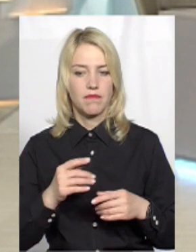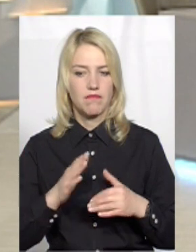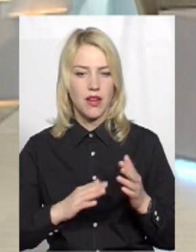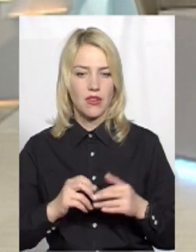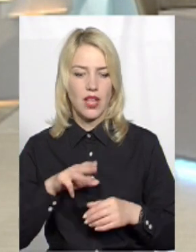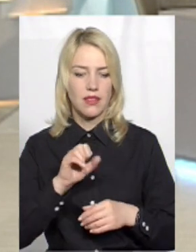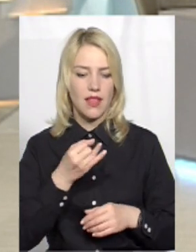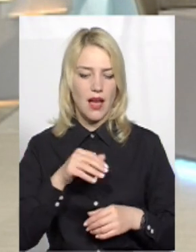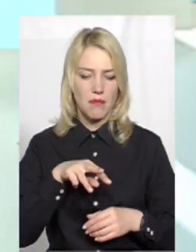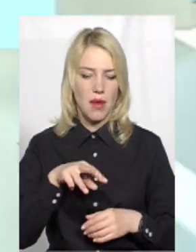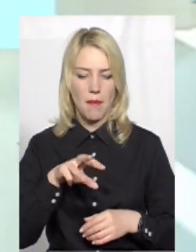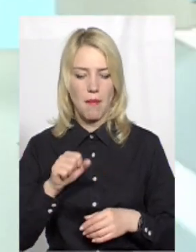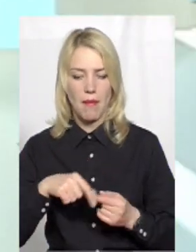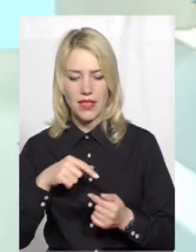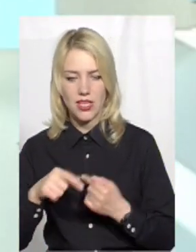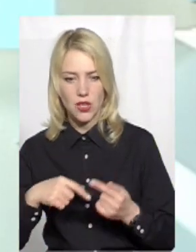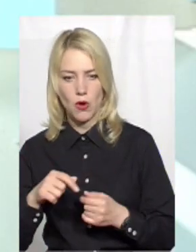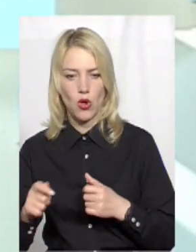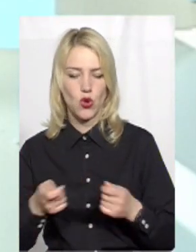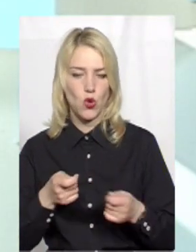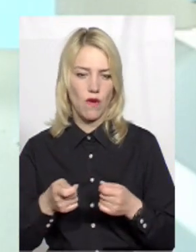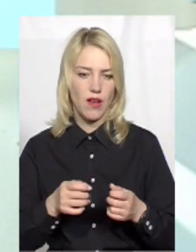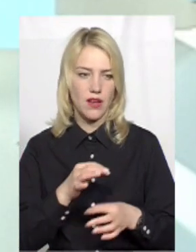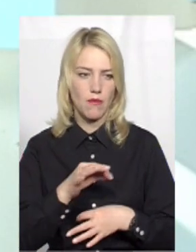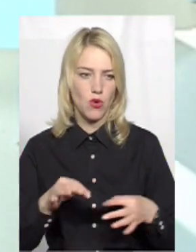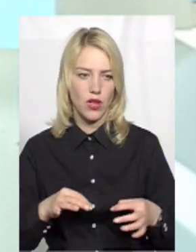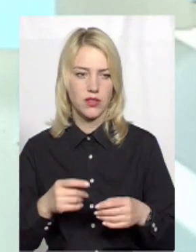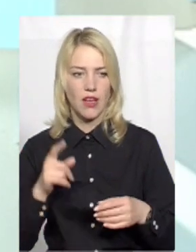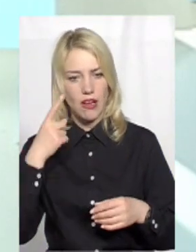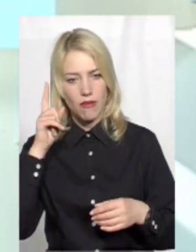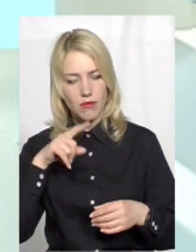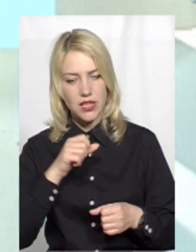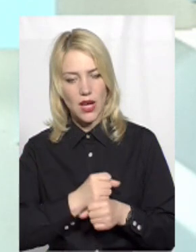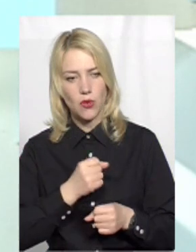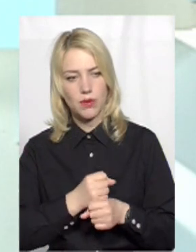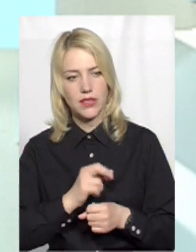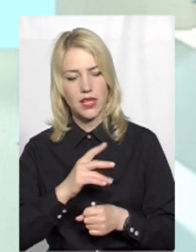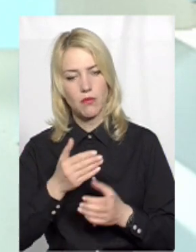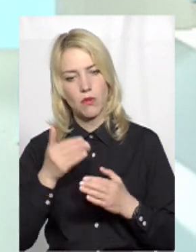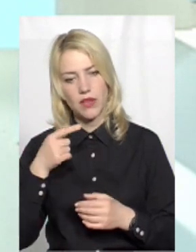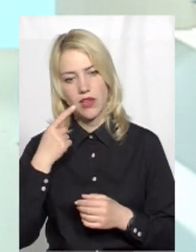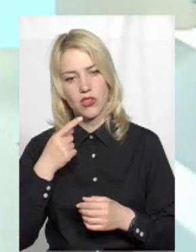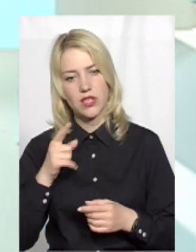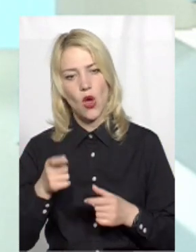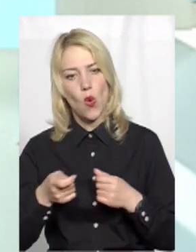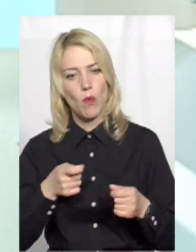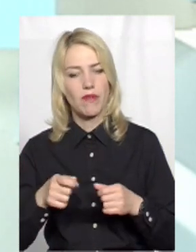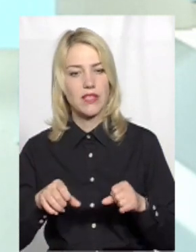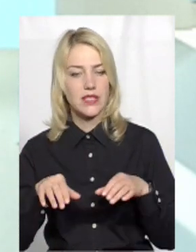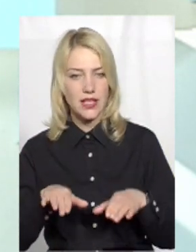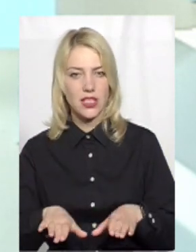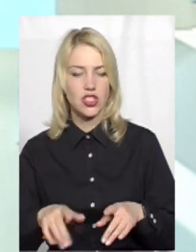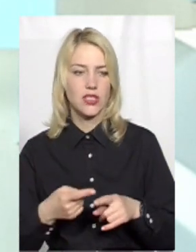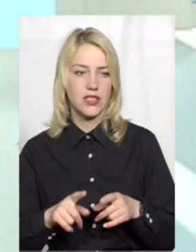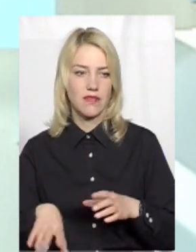там тайм-менеджмент, керування проєктів, вміння робити, як вже попередньо казалося, якісь управлінські рішення.